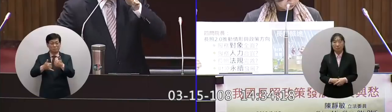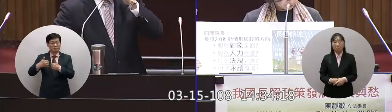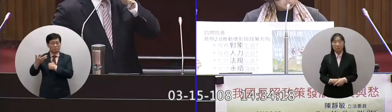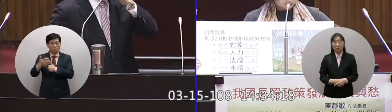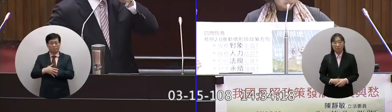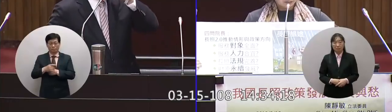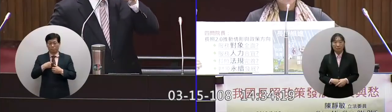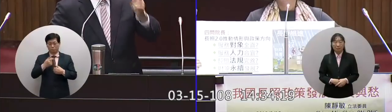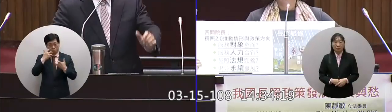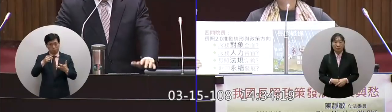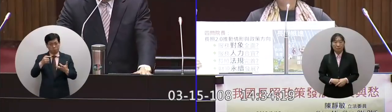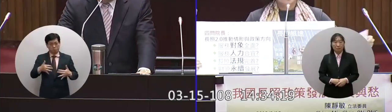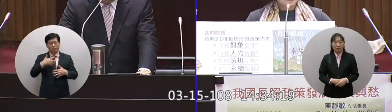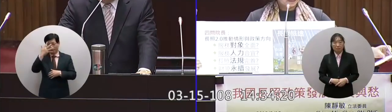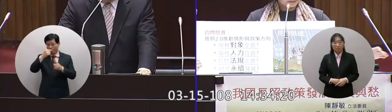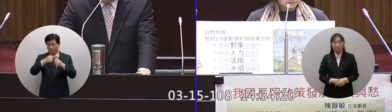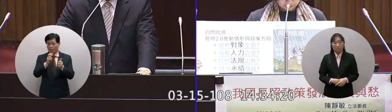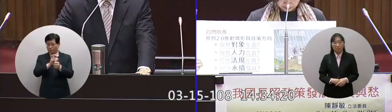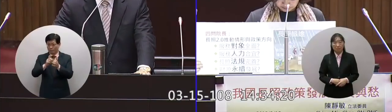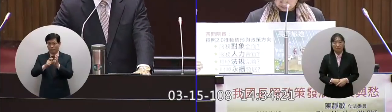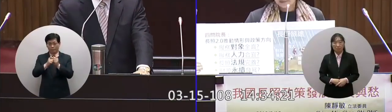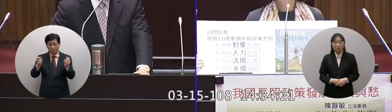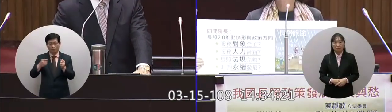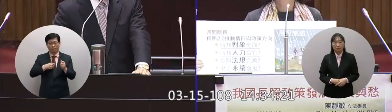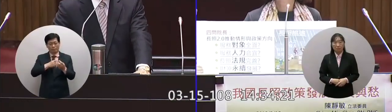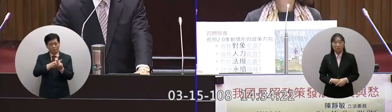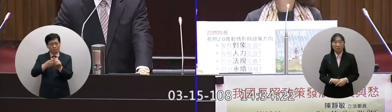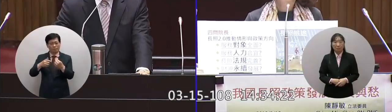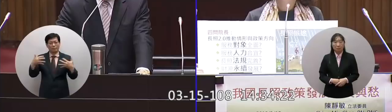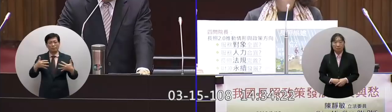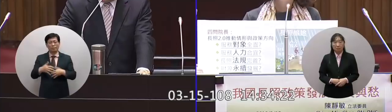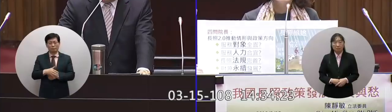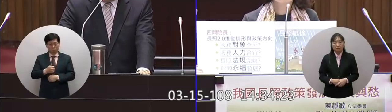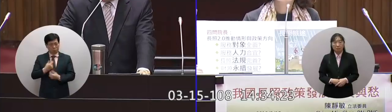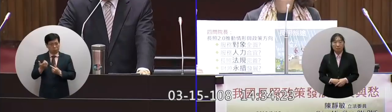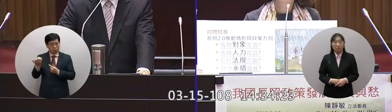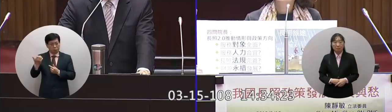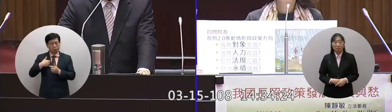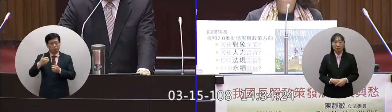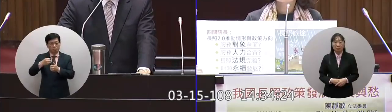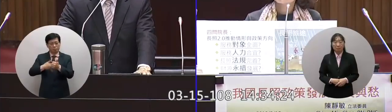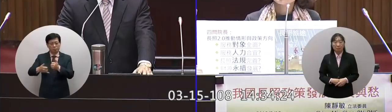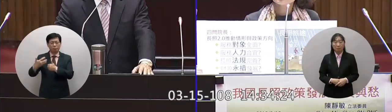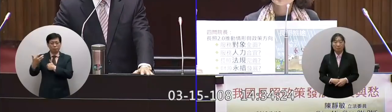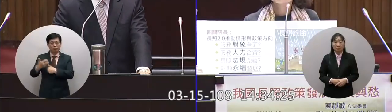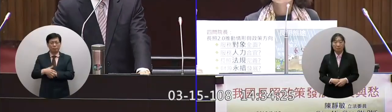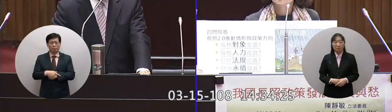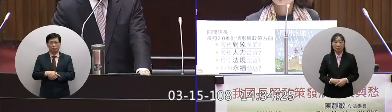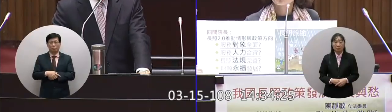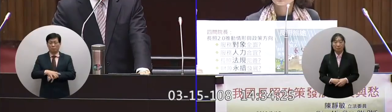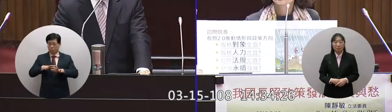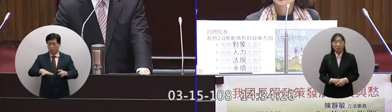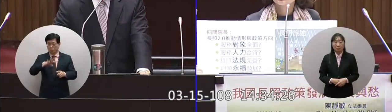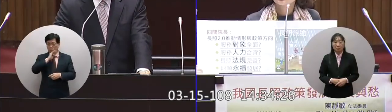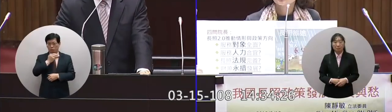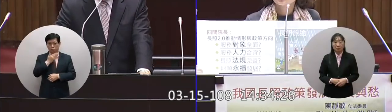教跟关心老人照护长照的种种问题。真的诚如陈委员刚刚所说，随着